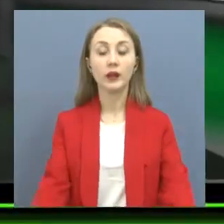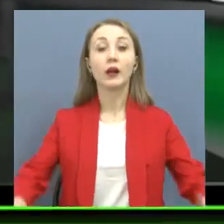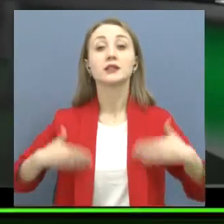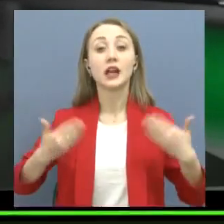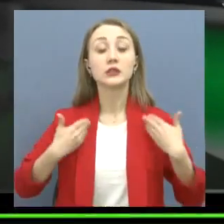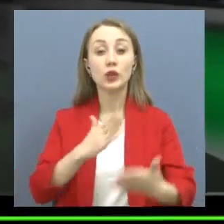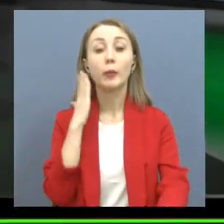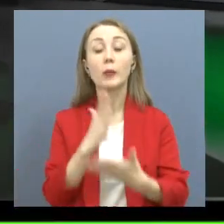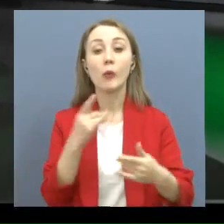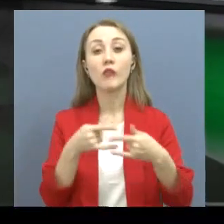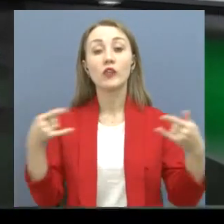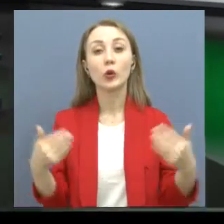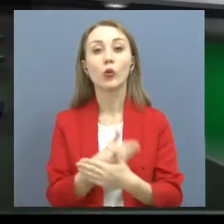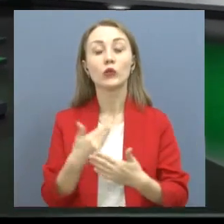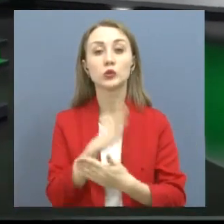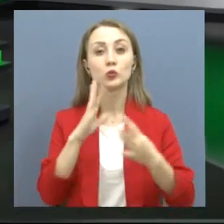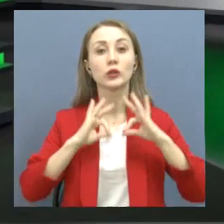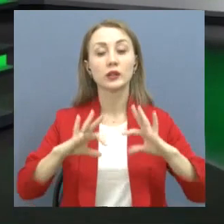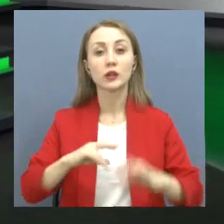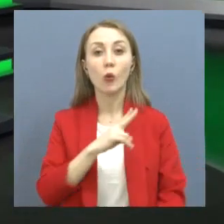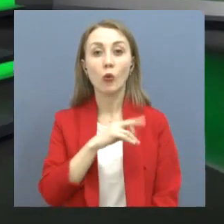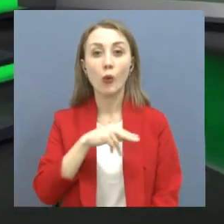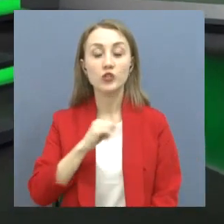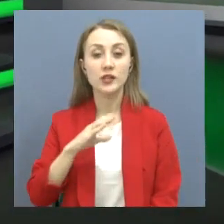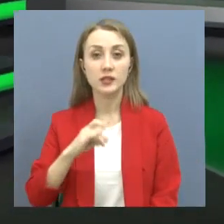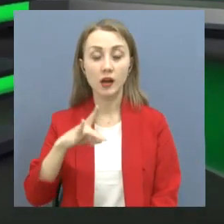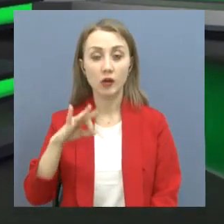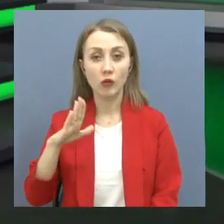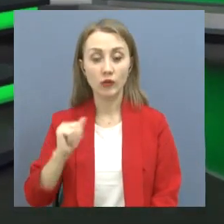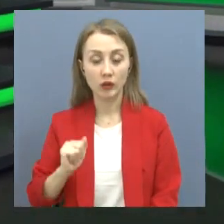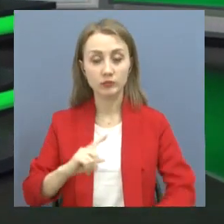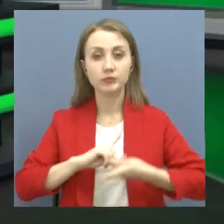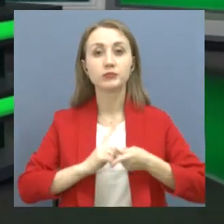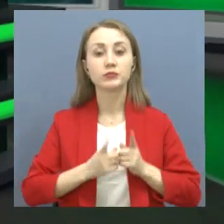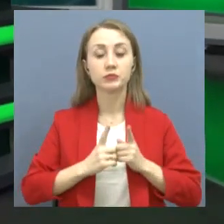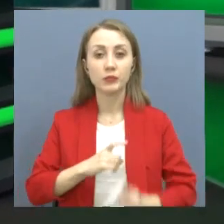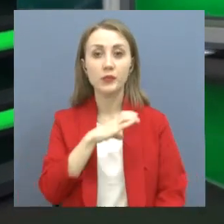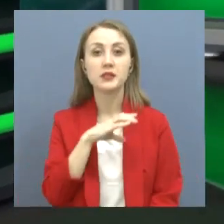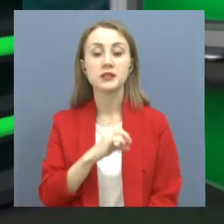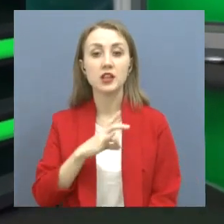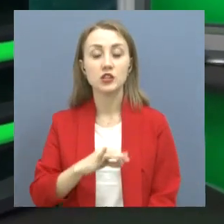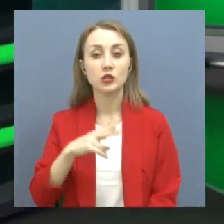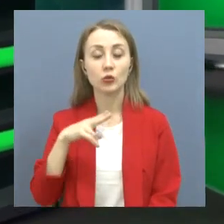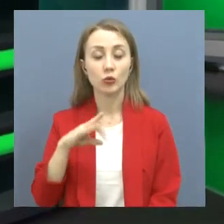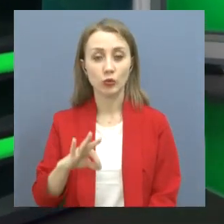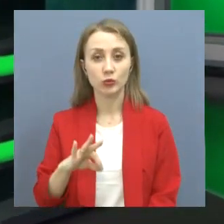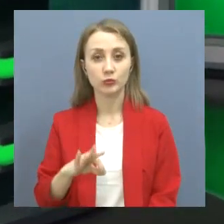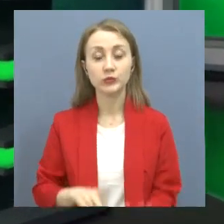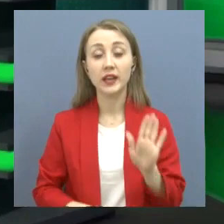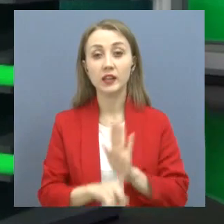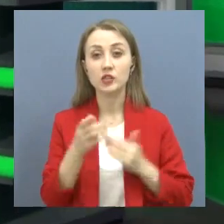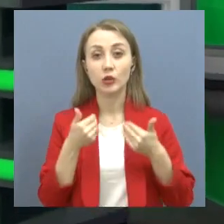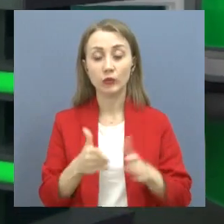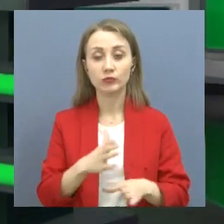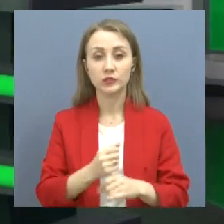Здравствуйте! В прямом эфире информационная служба Кокшия Аппарат. В студии для вас работает Сания Кубжасарова. Сурдоперевод обеспечивает Любовь Сенченко.